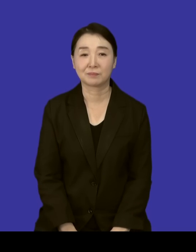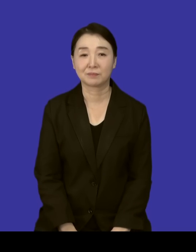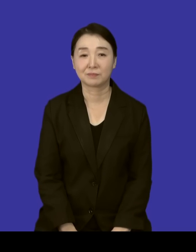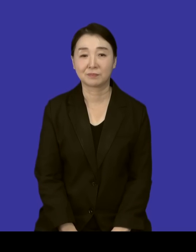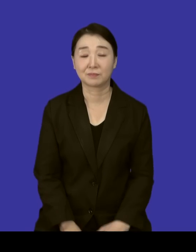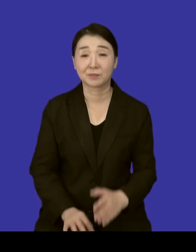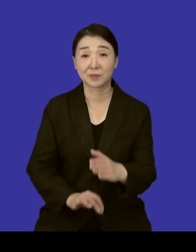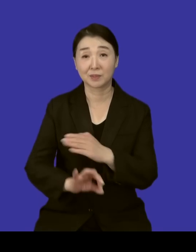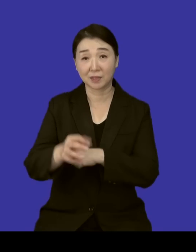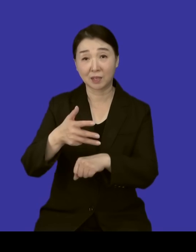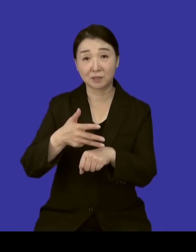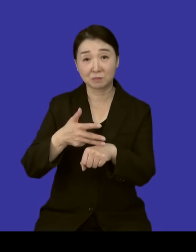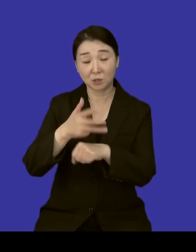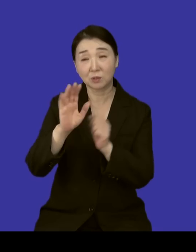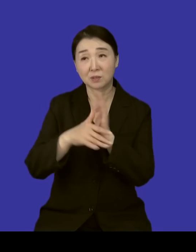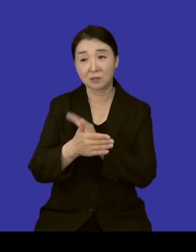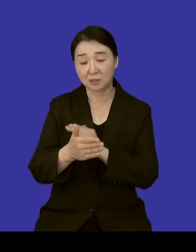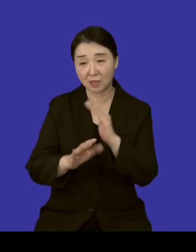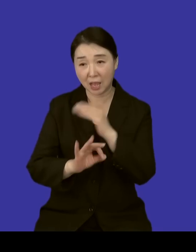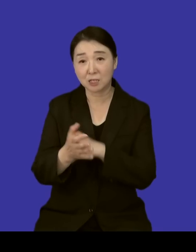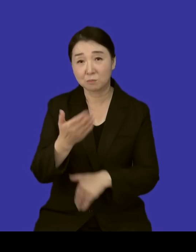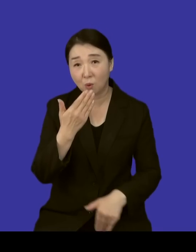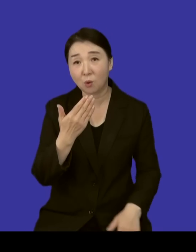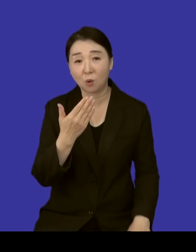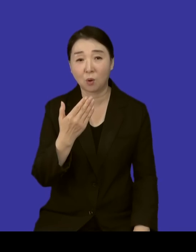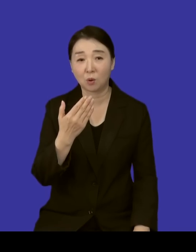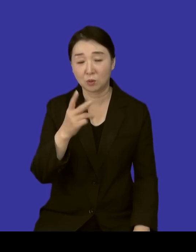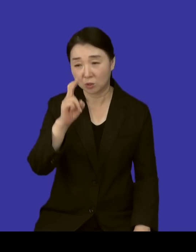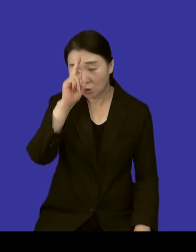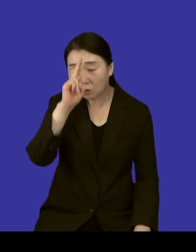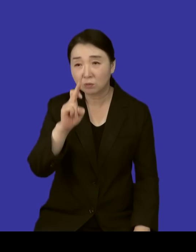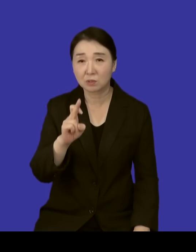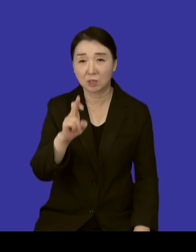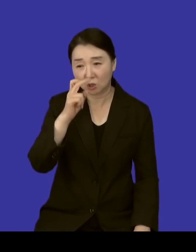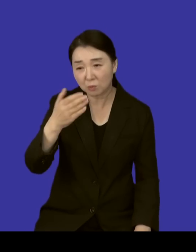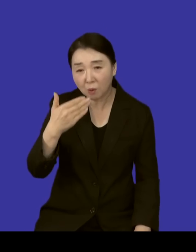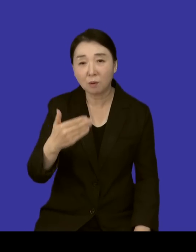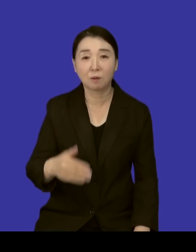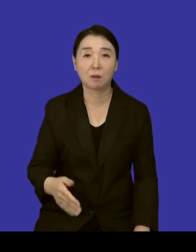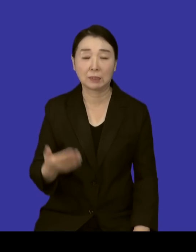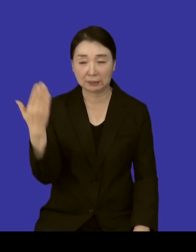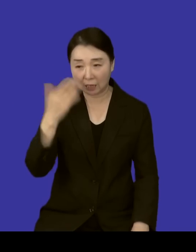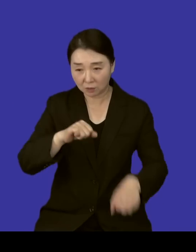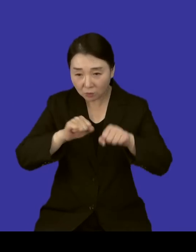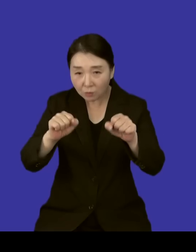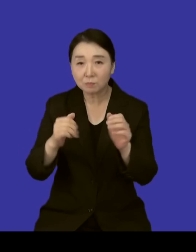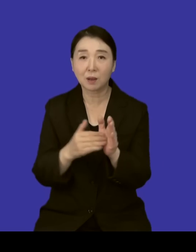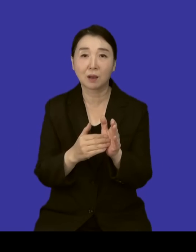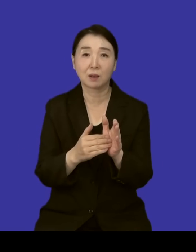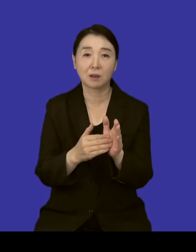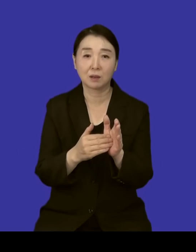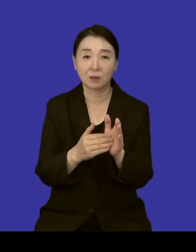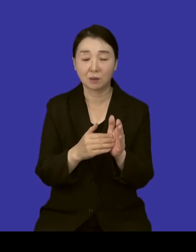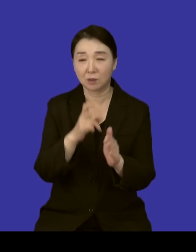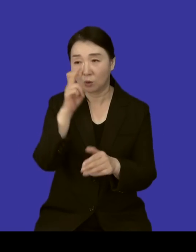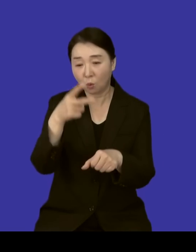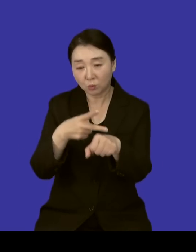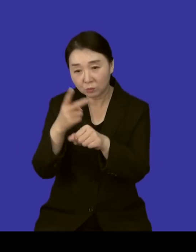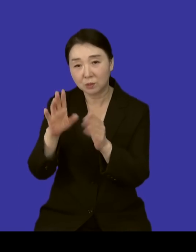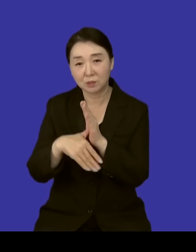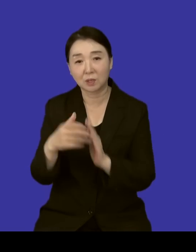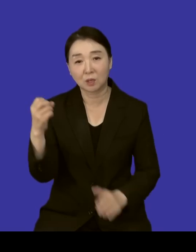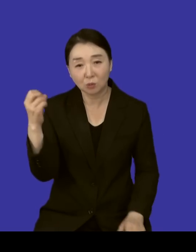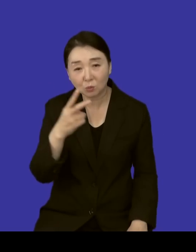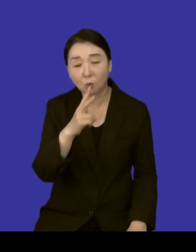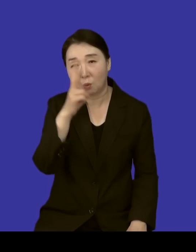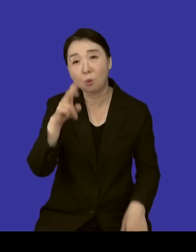아침 8시에 아침 먹고 예. 12시에 점심 먹고 그렇게 깨끗이 청소했는데 오후 2시쯤에 또